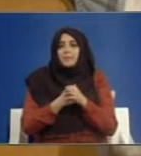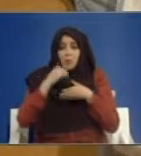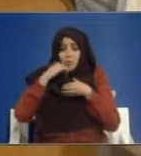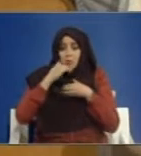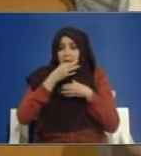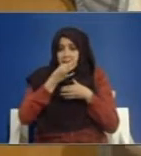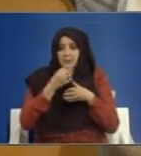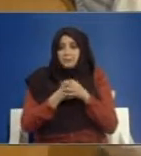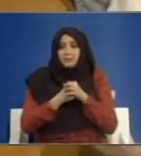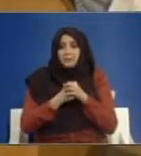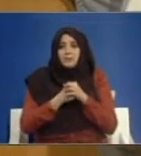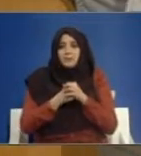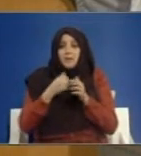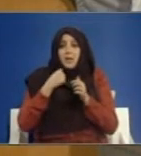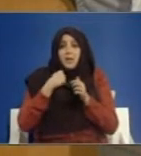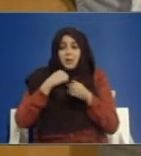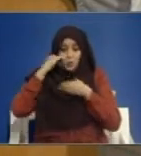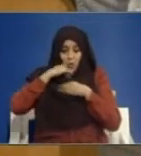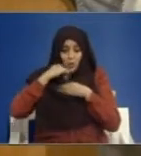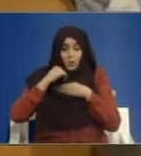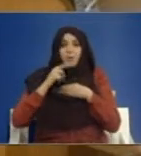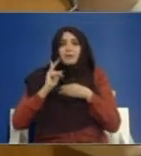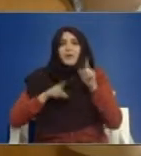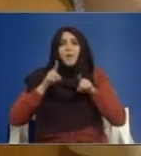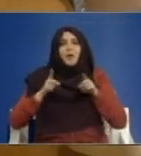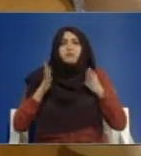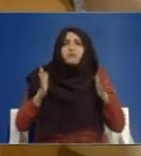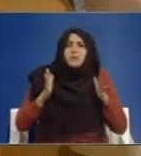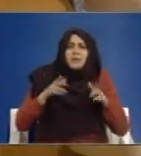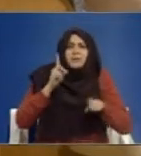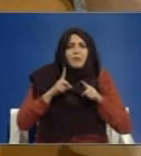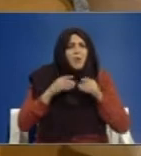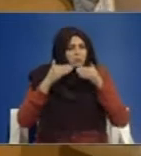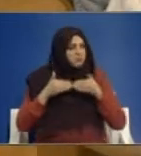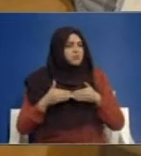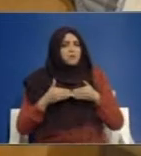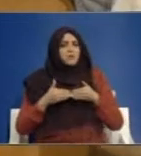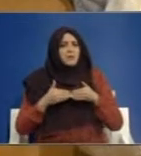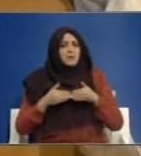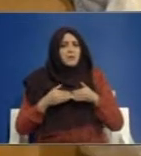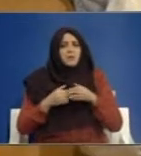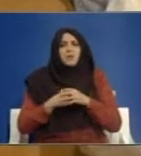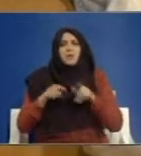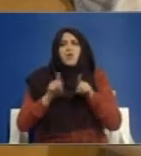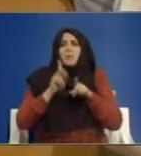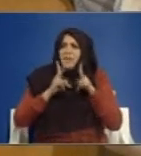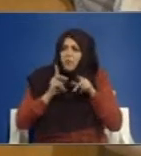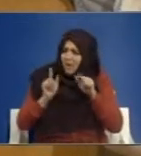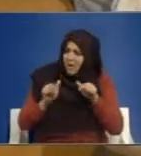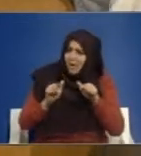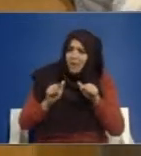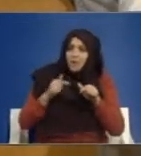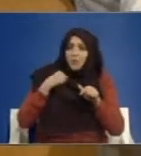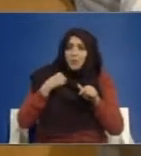أنفسهم: إن للنفس إقبالا وإن لها إدبارا، مرات تجي ومرات تهرب. أيوة. فإذا